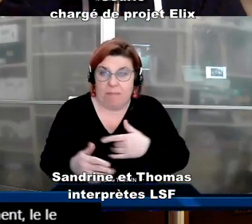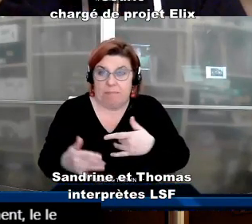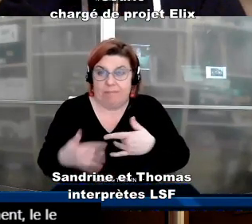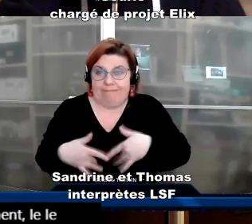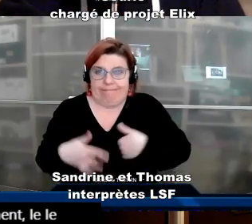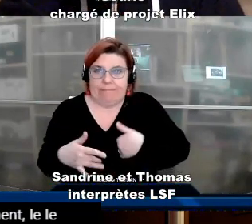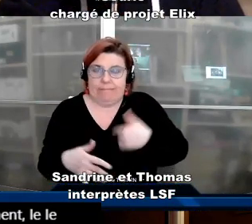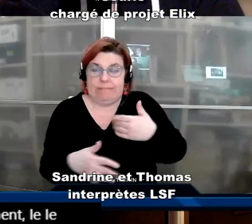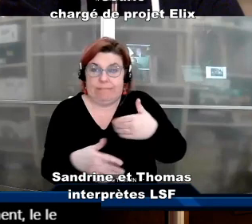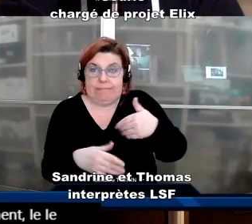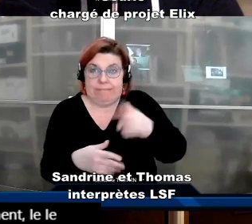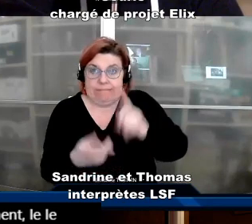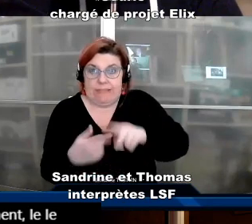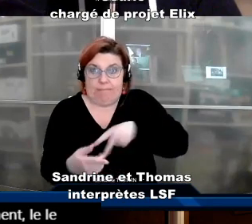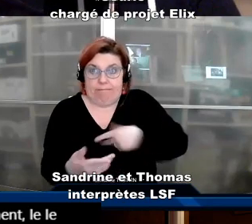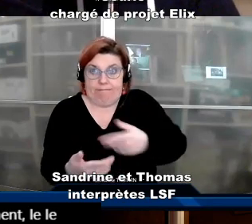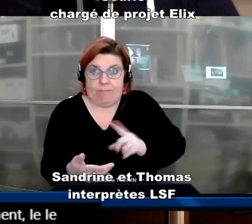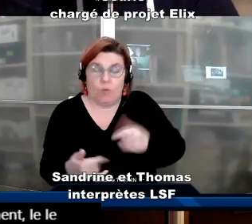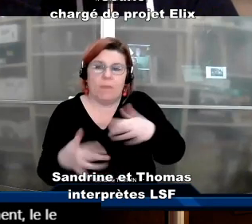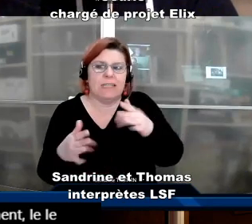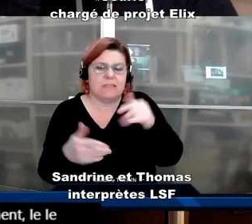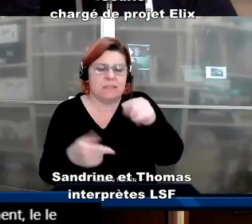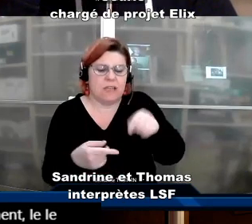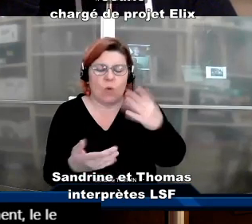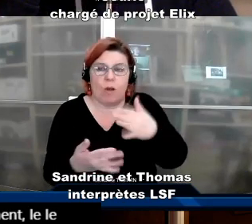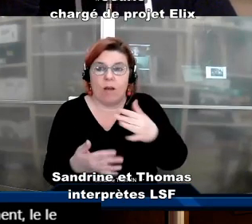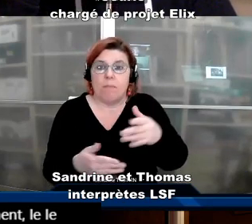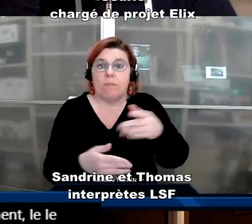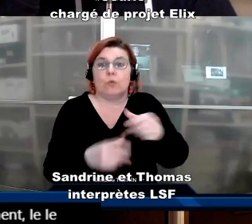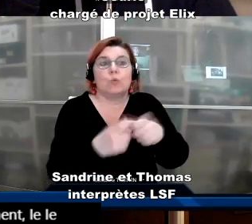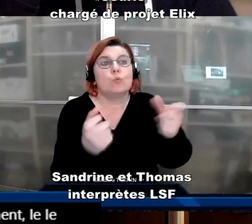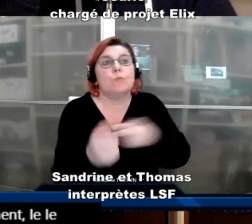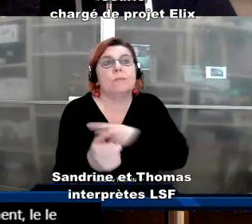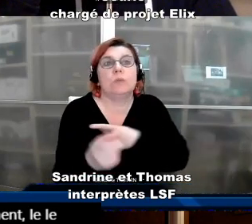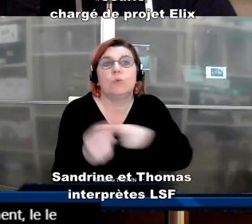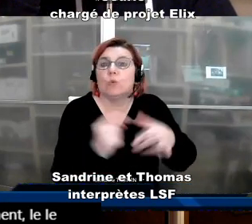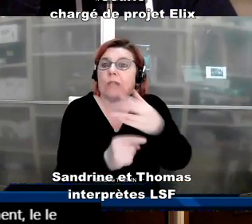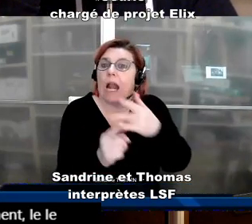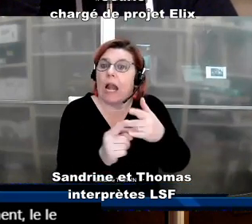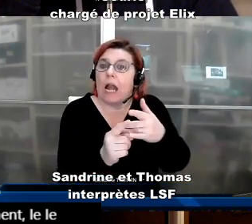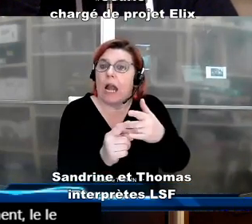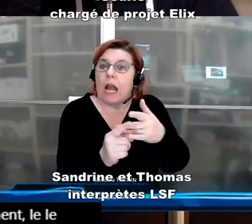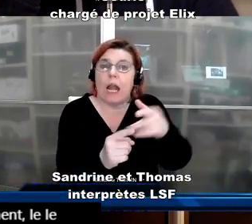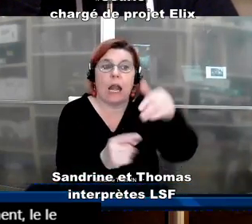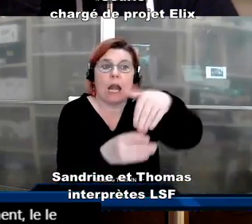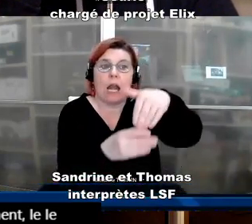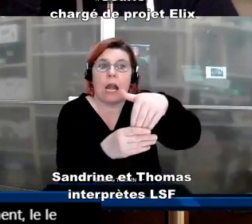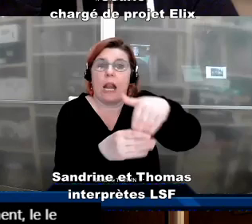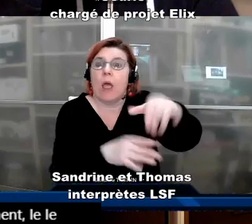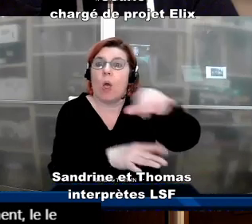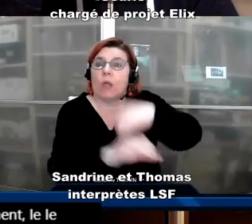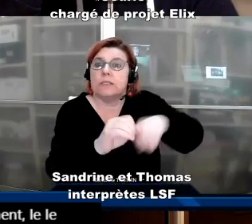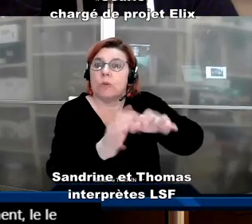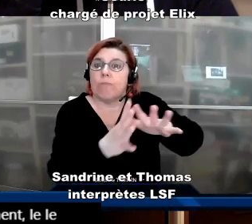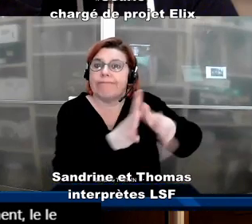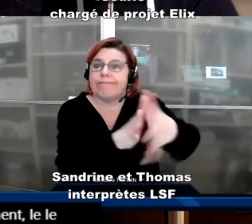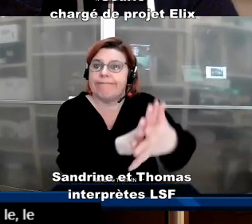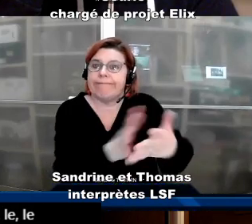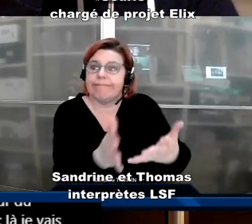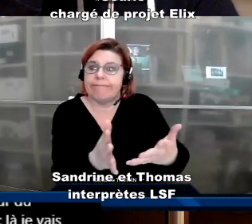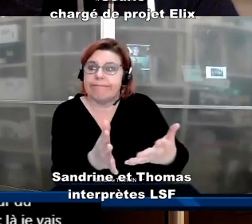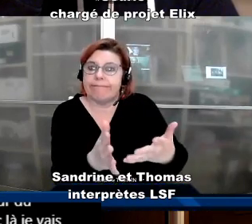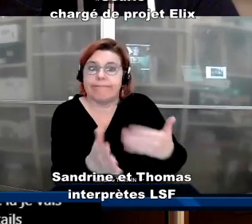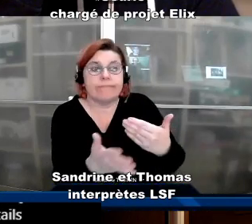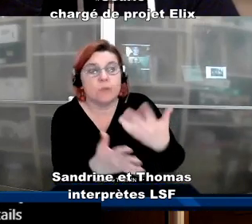modo, on accompagne des structures médico-sociales dans leur transformation organisationnelle ou les accompagner sur